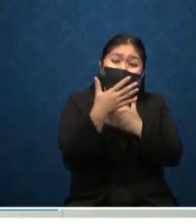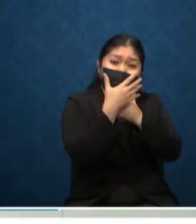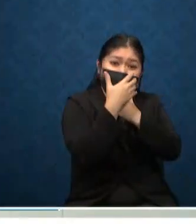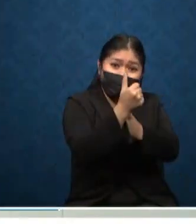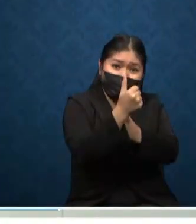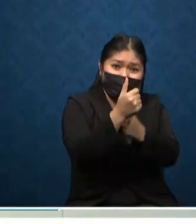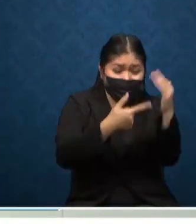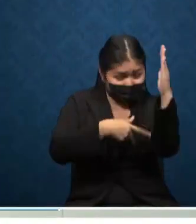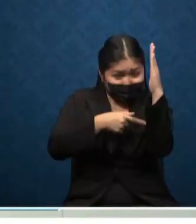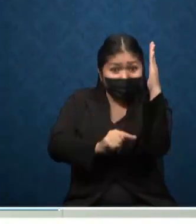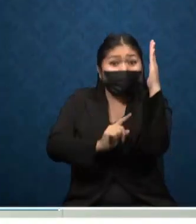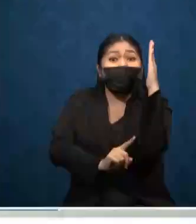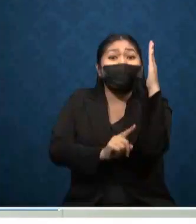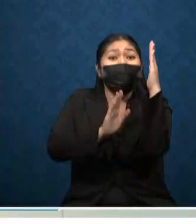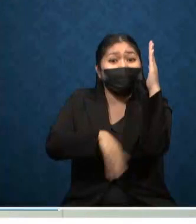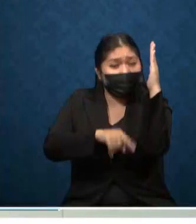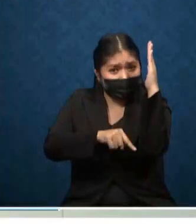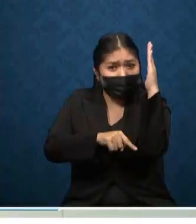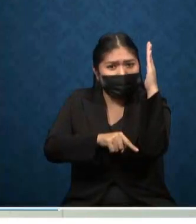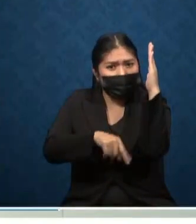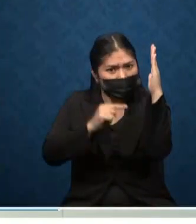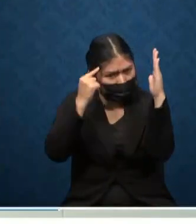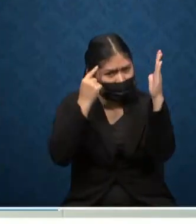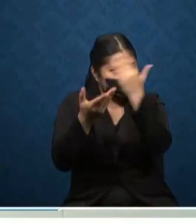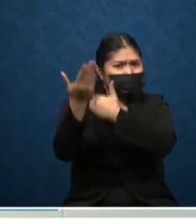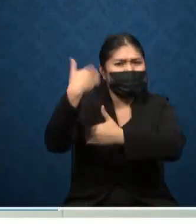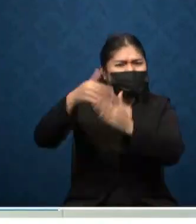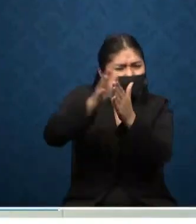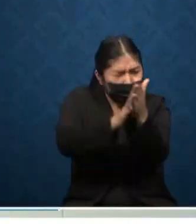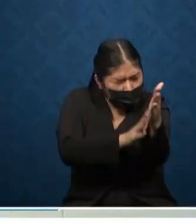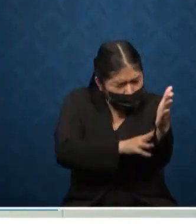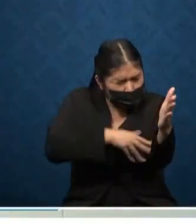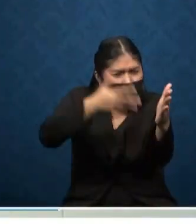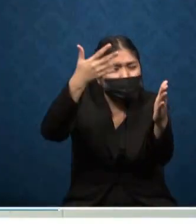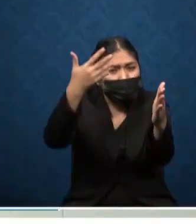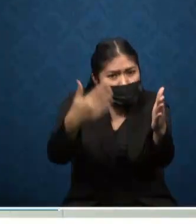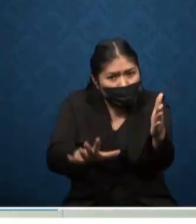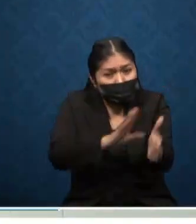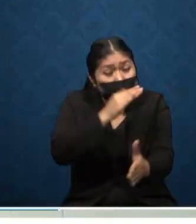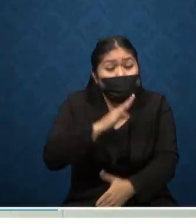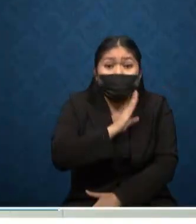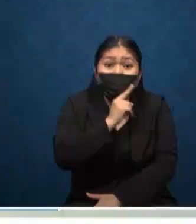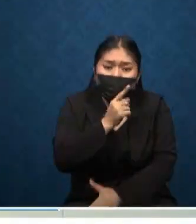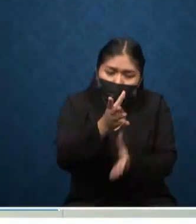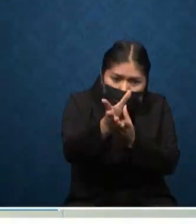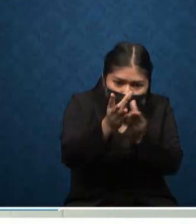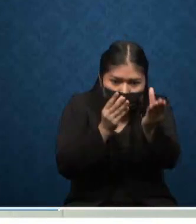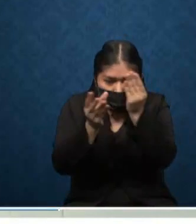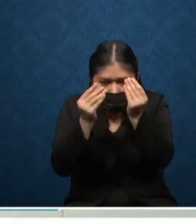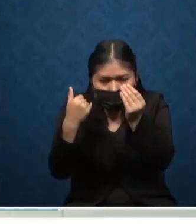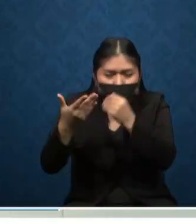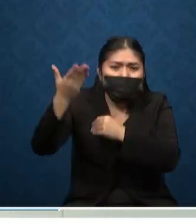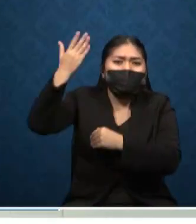ที่ตรังซึ่งที่นี่เนี่ยว่าไปแล้วก็มีประวัติศาสตร์ที่ยาวนานมากถ้าทุกคนได้เคยศึกษาตั้งแ